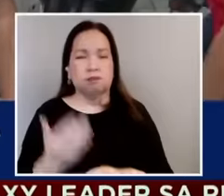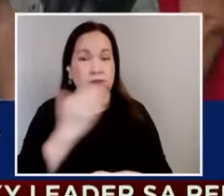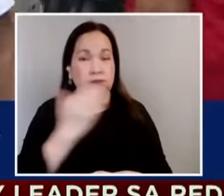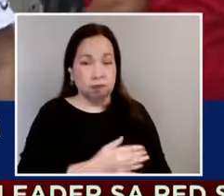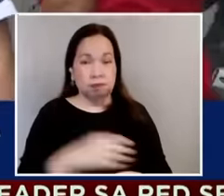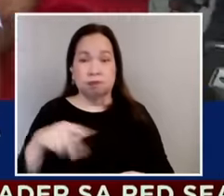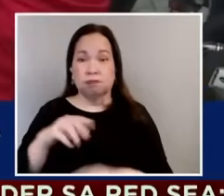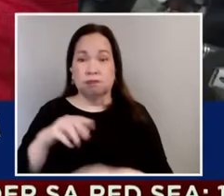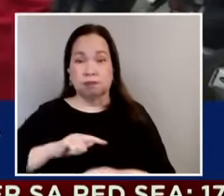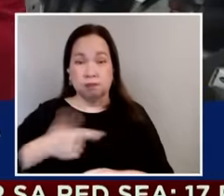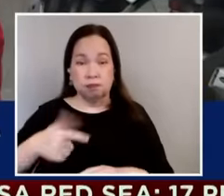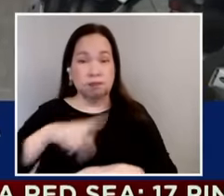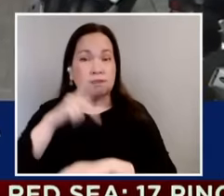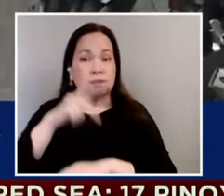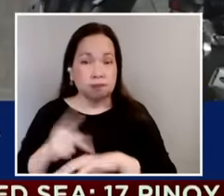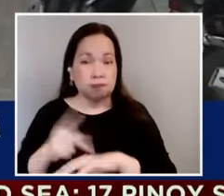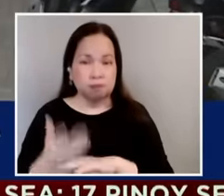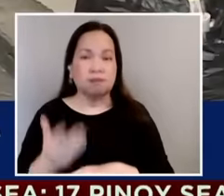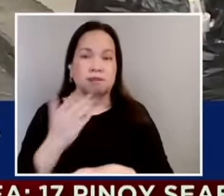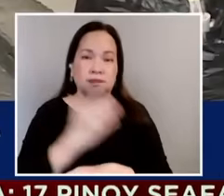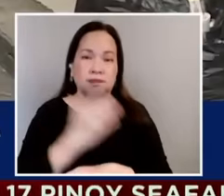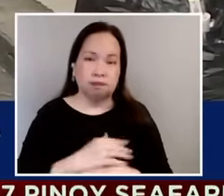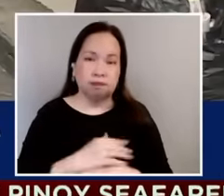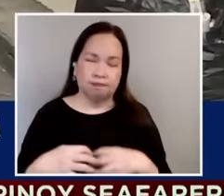Bosano, ABS-CBN News.